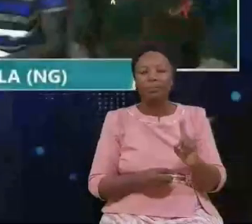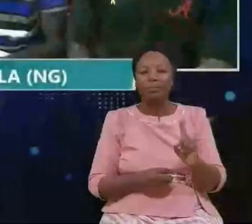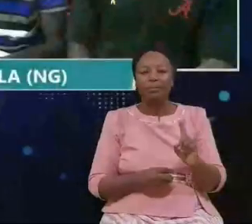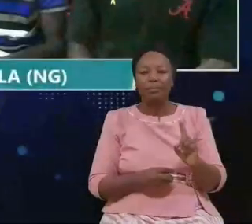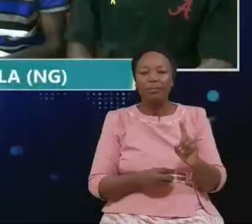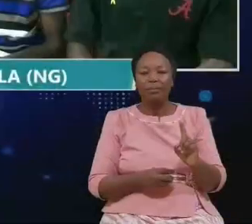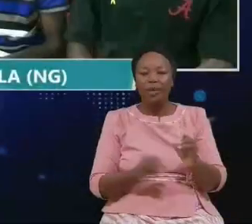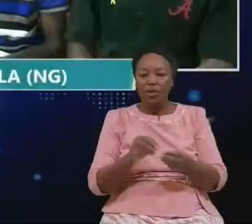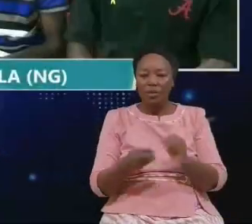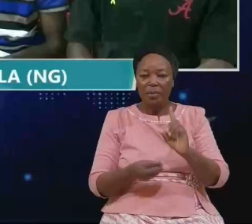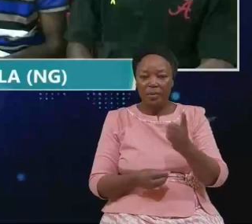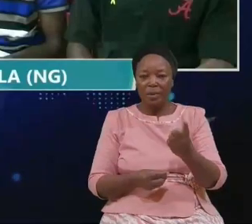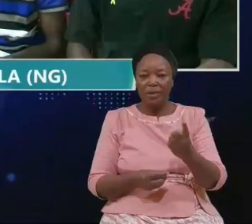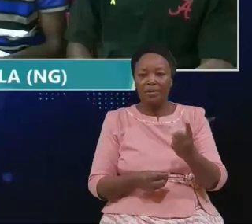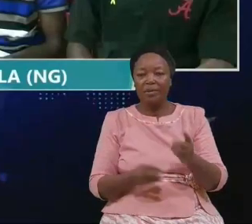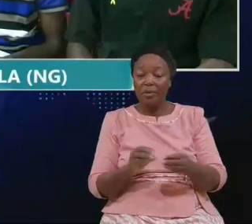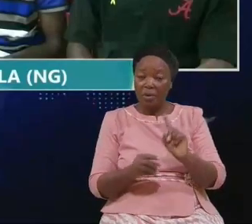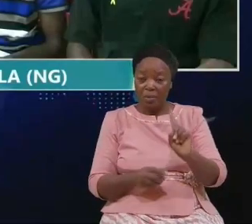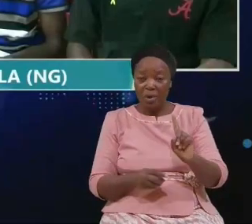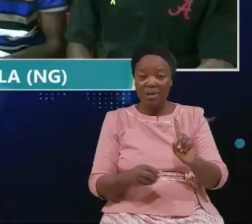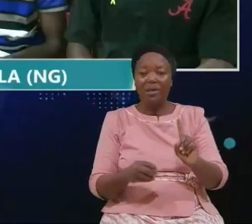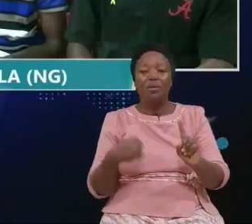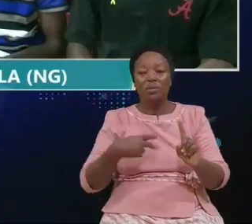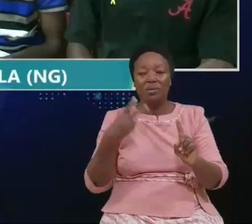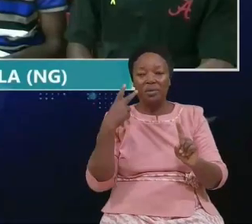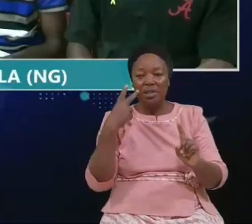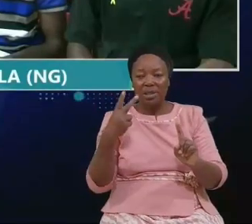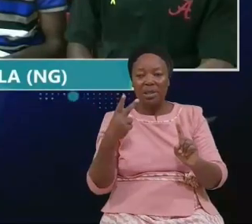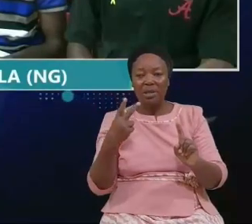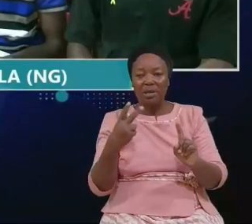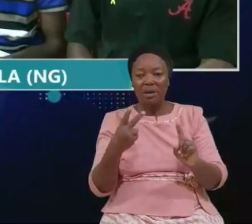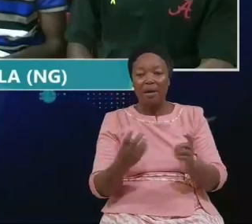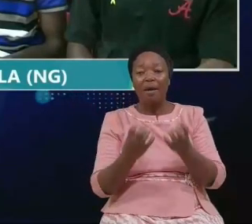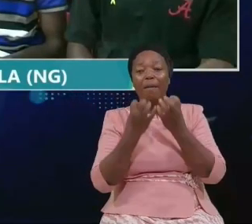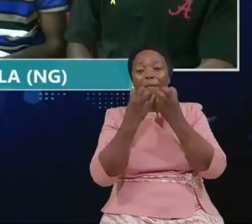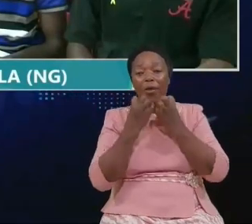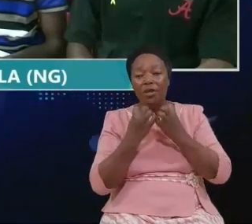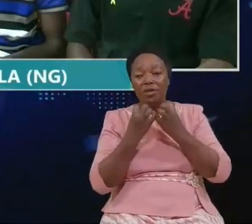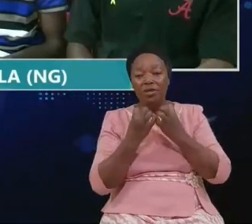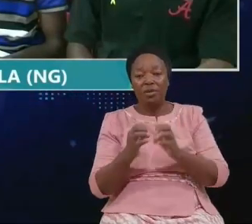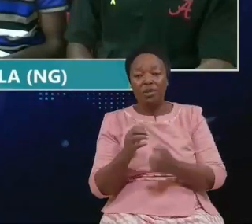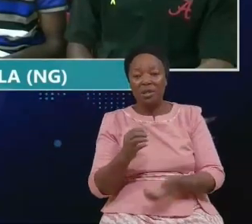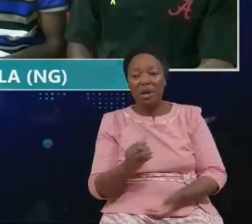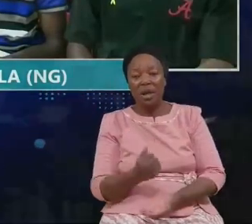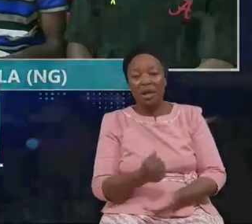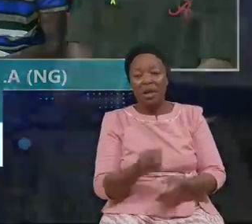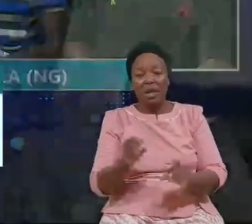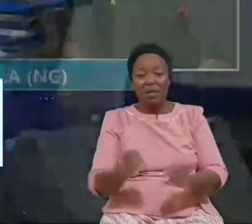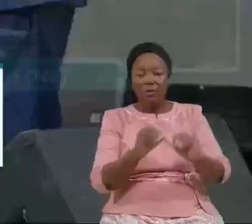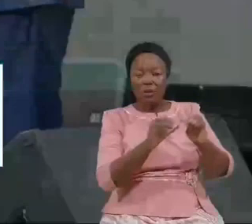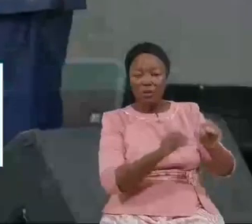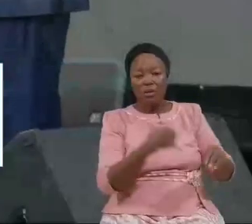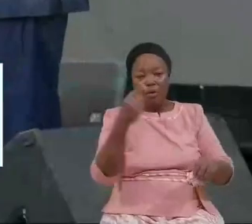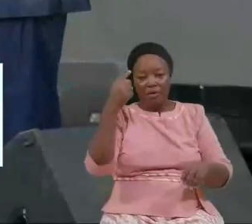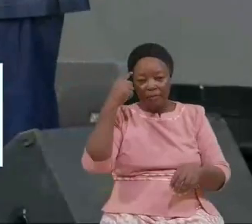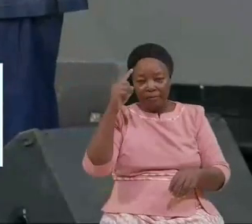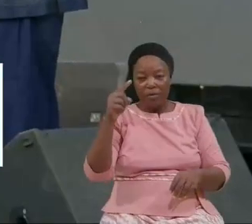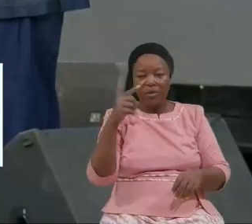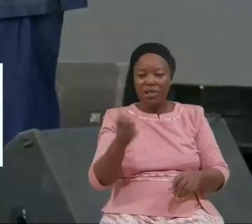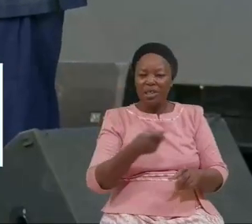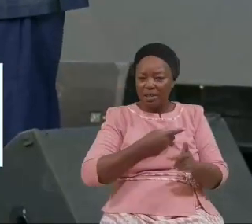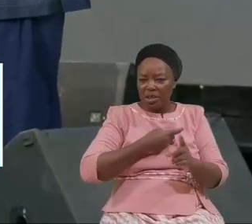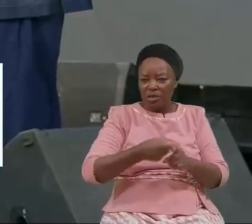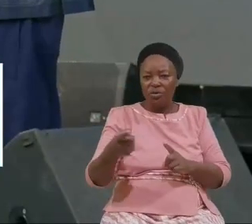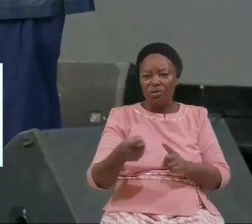premier point donc l'imputation précieuse pour ceux qui ont pour ceux qui ont été